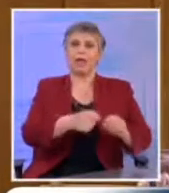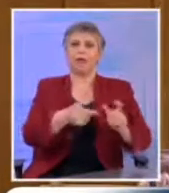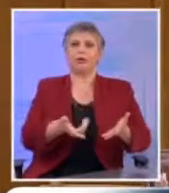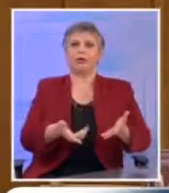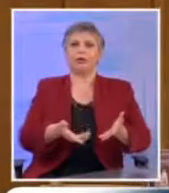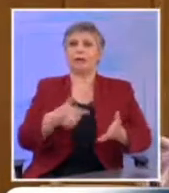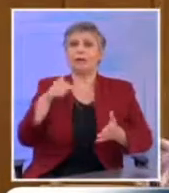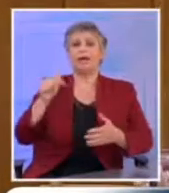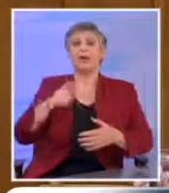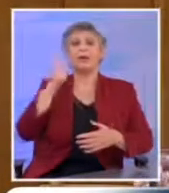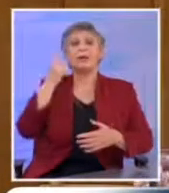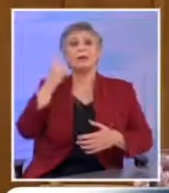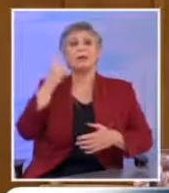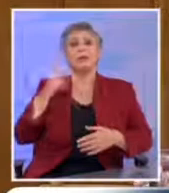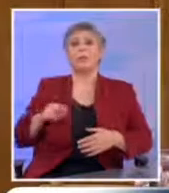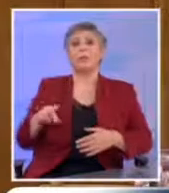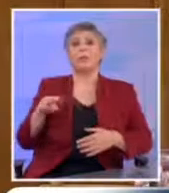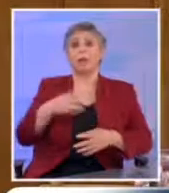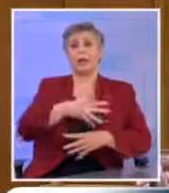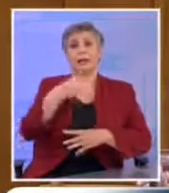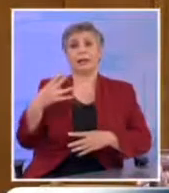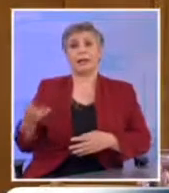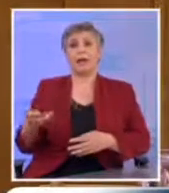φιλοτρομοκράτες, οπαδοί της ανομίας.